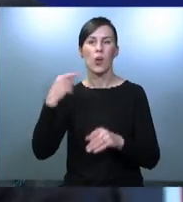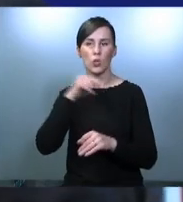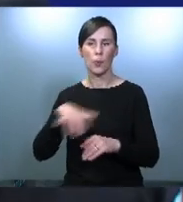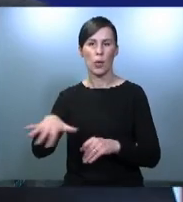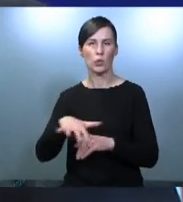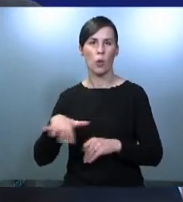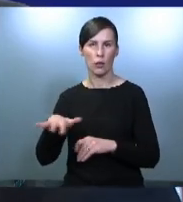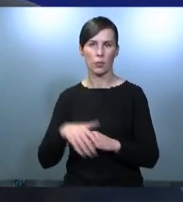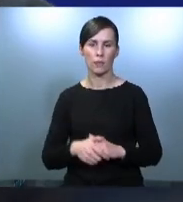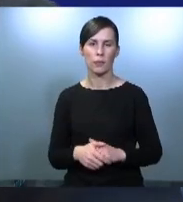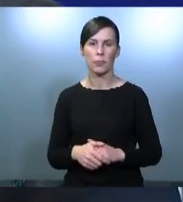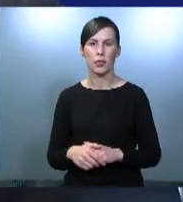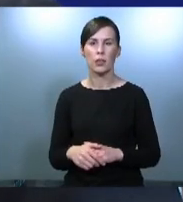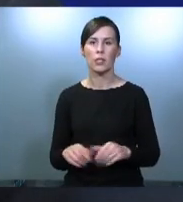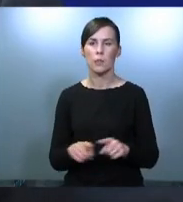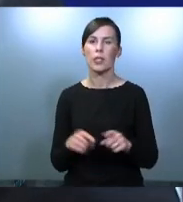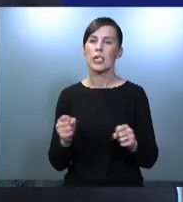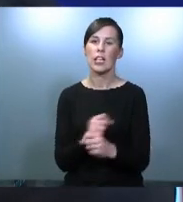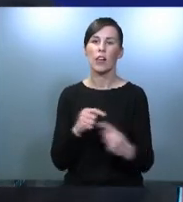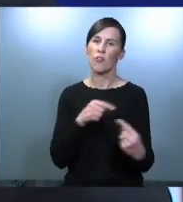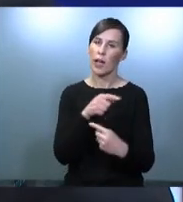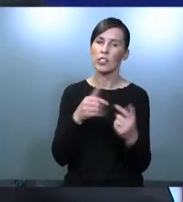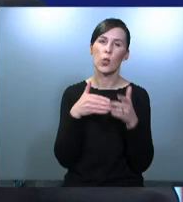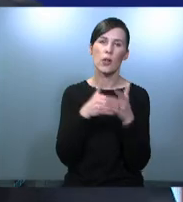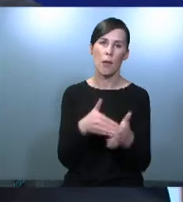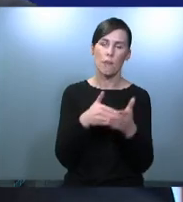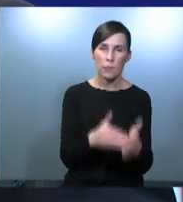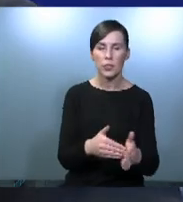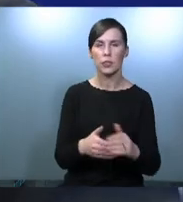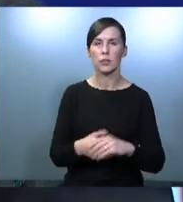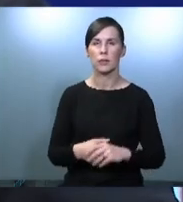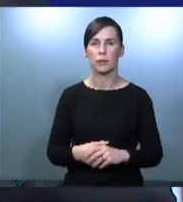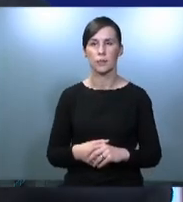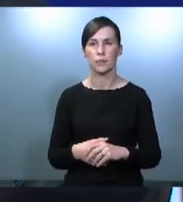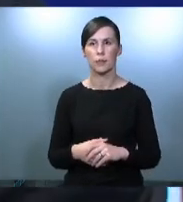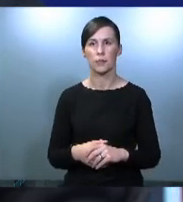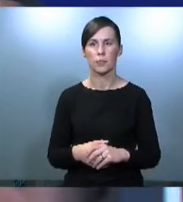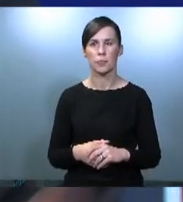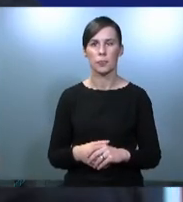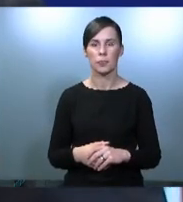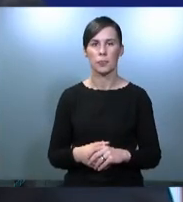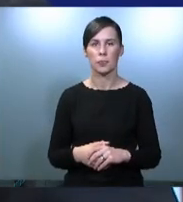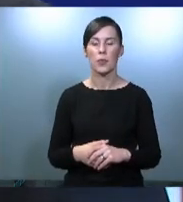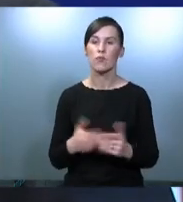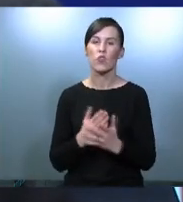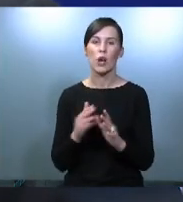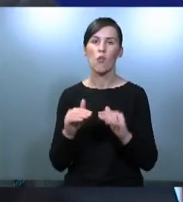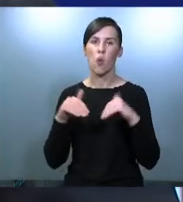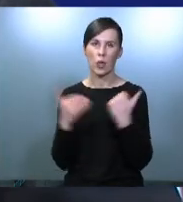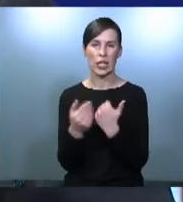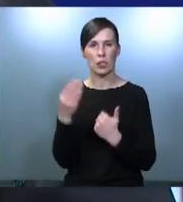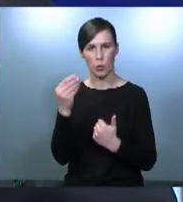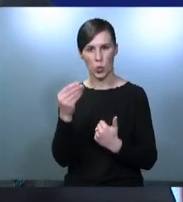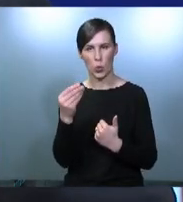reiškia, verslo rėmimas, tas, kas yra pas mus. Yra mokesčių mokėtojas pinigais, suformuojamas fondas, iš